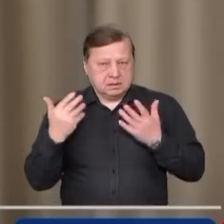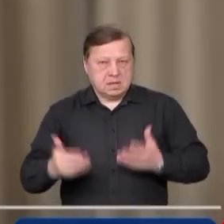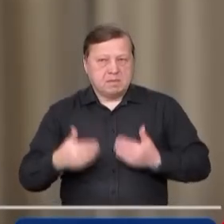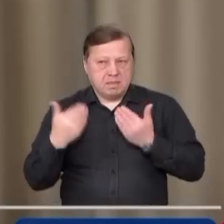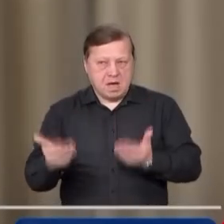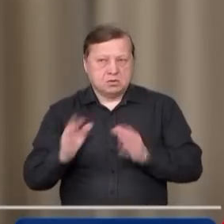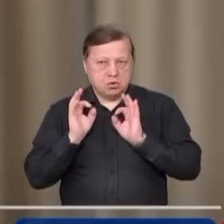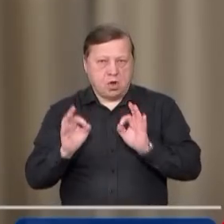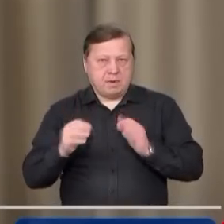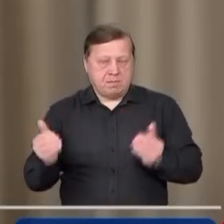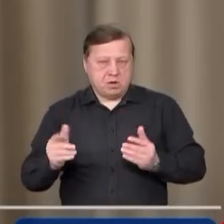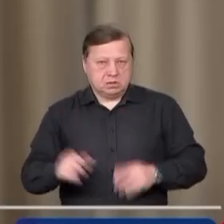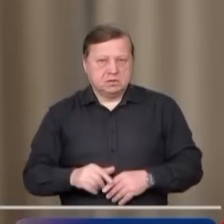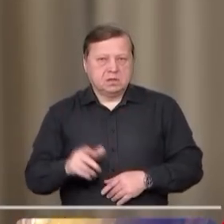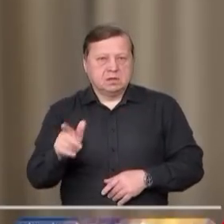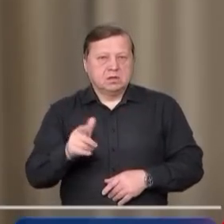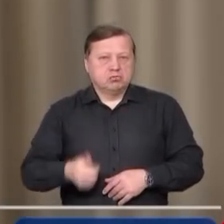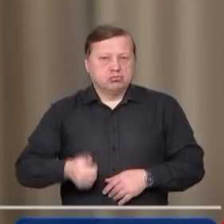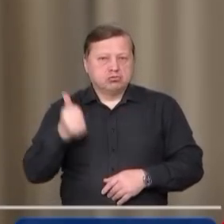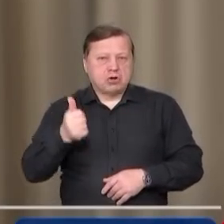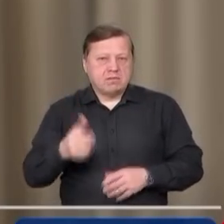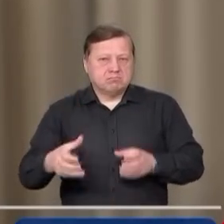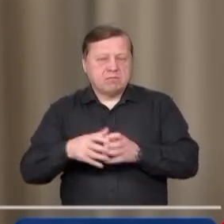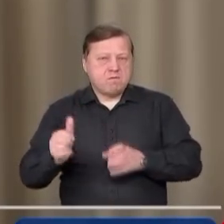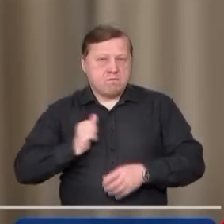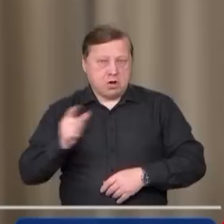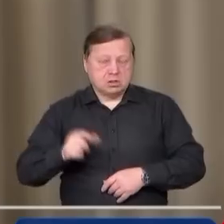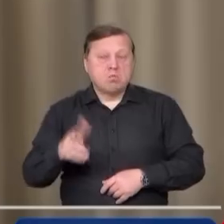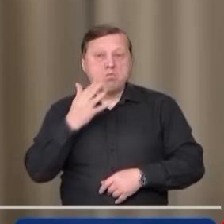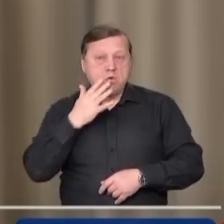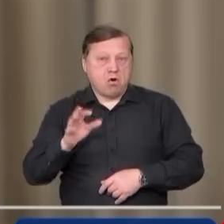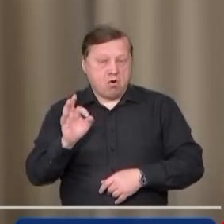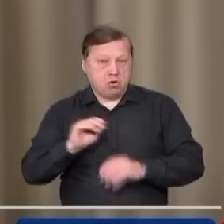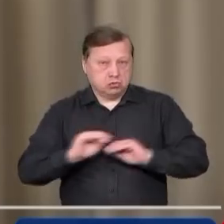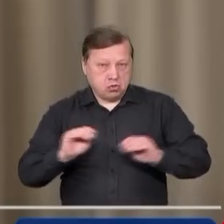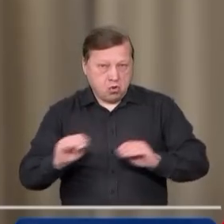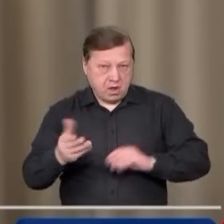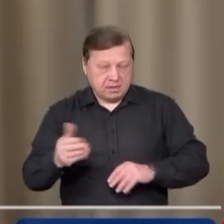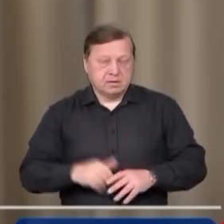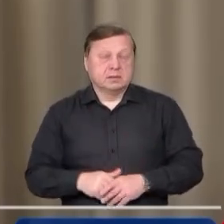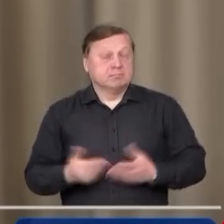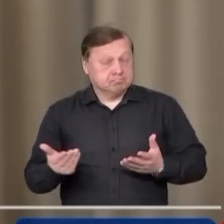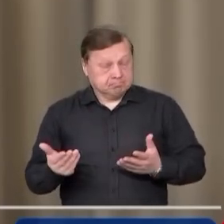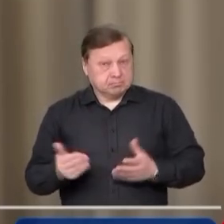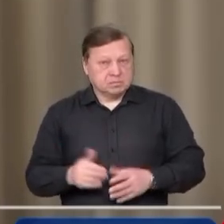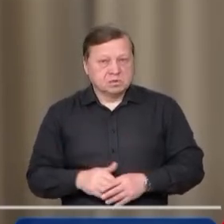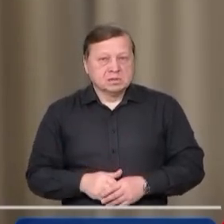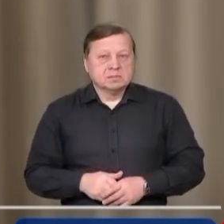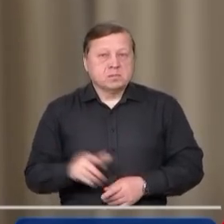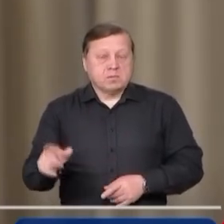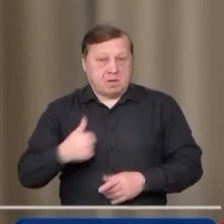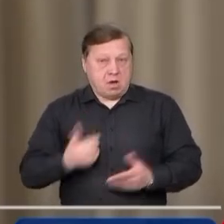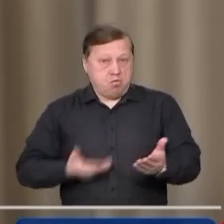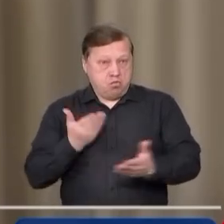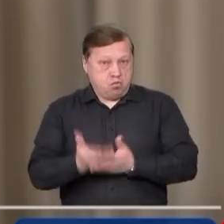możliwości. Pan szef sztabu mówił o szkoleniach i o zdolnościach, które